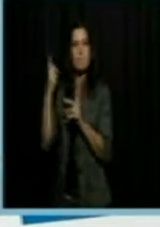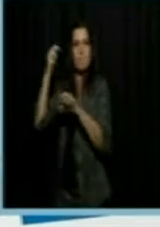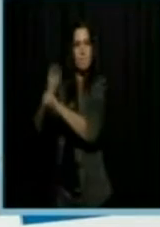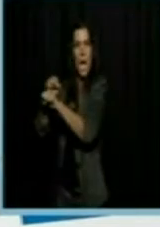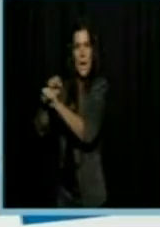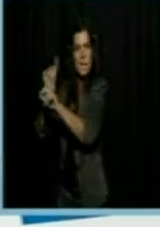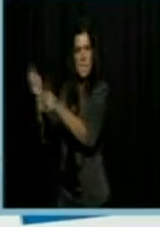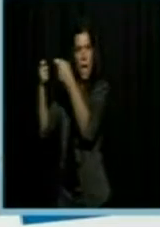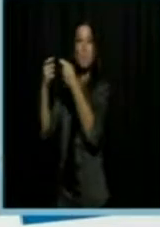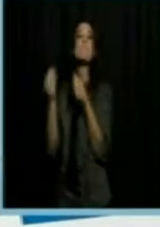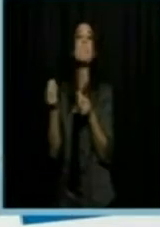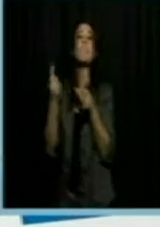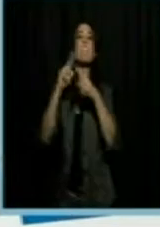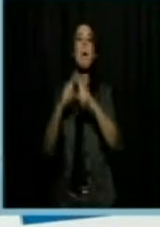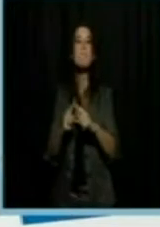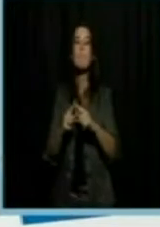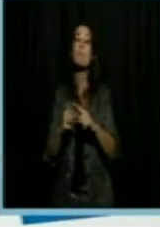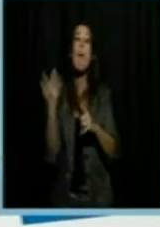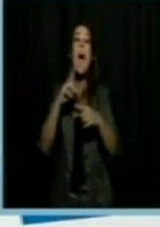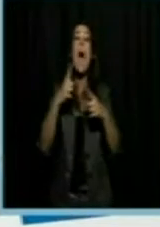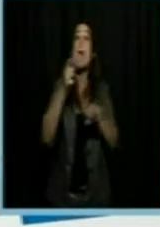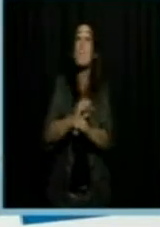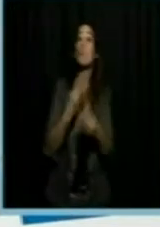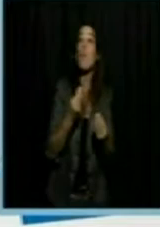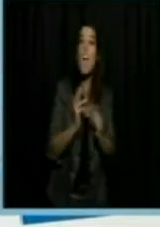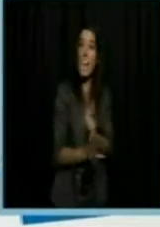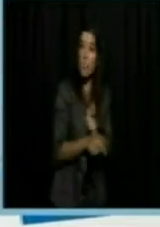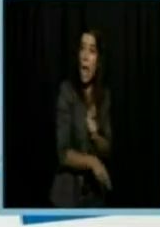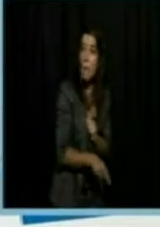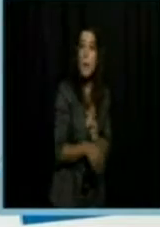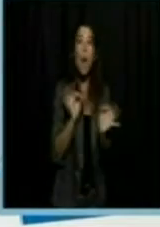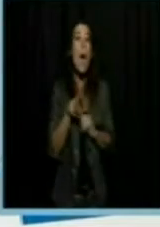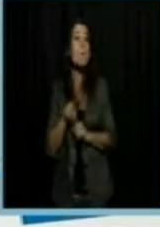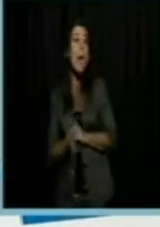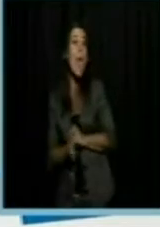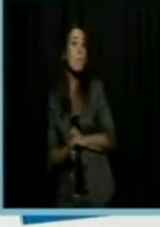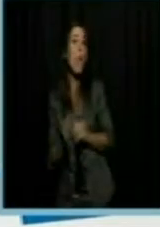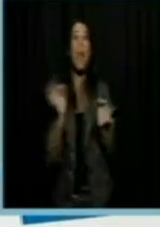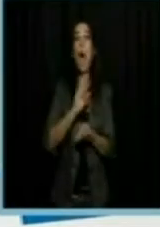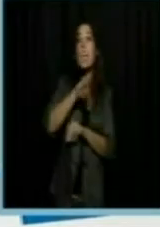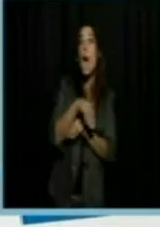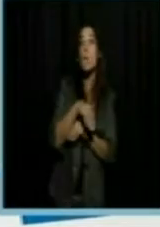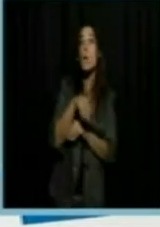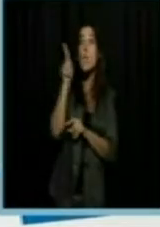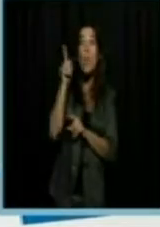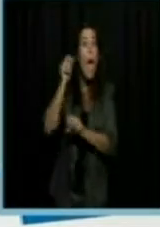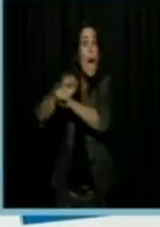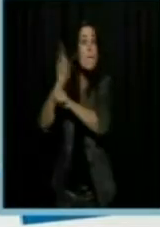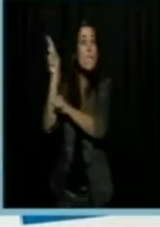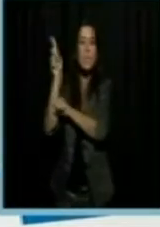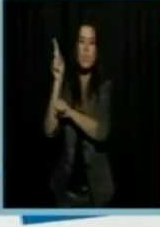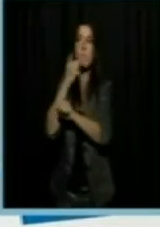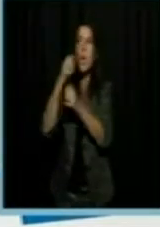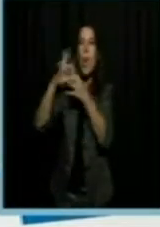ad Amsterdam, non a Reggio Calabria o a Palermo o a Napoli. Nel frattempo è andato via il